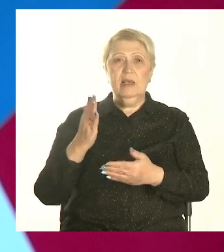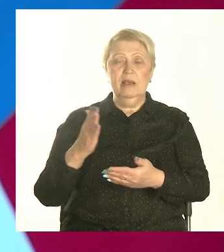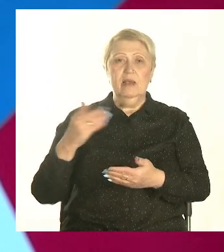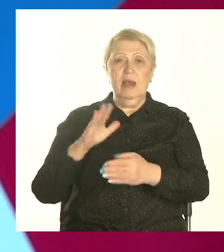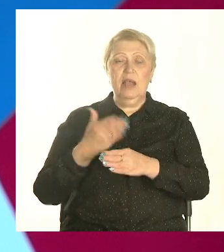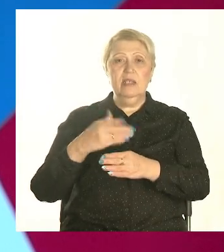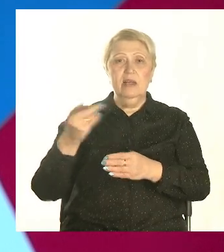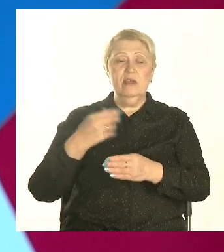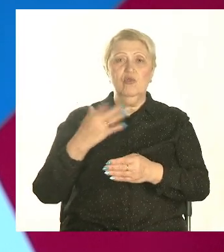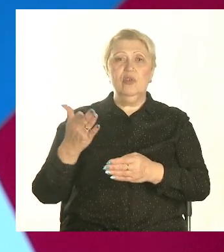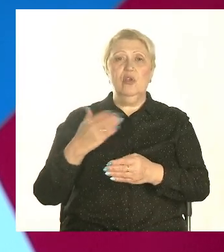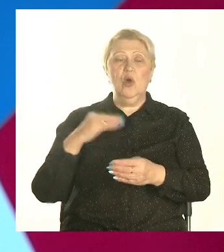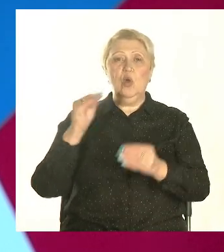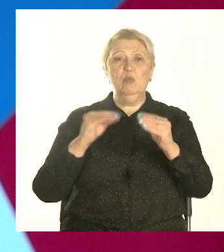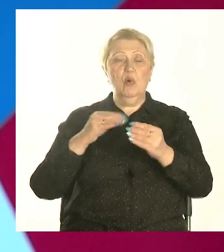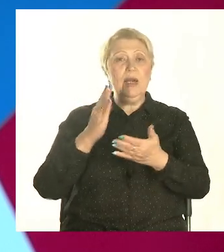сбор.